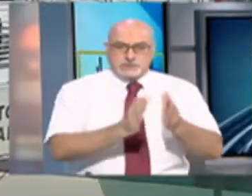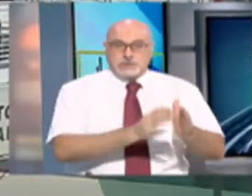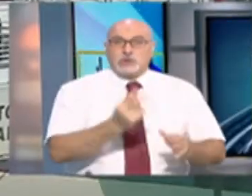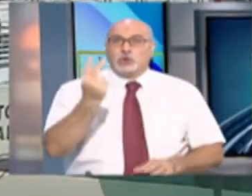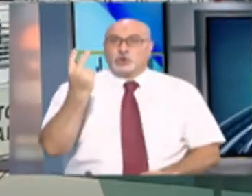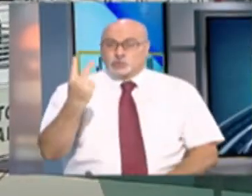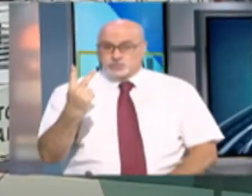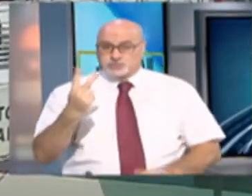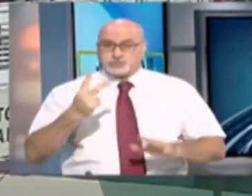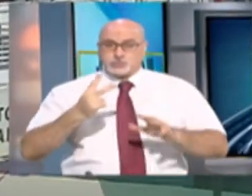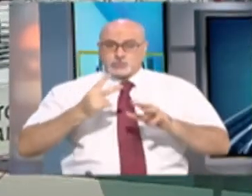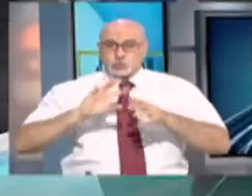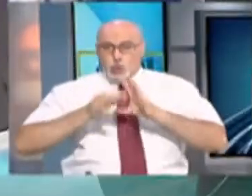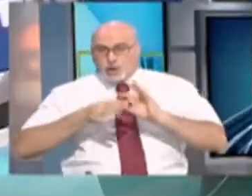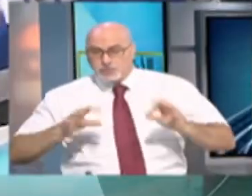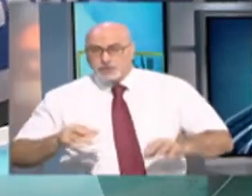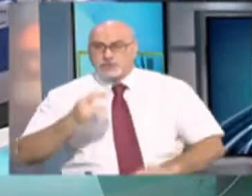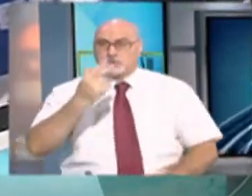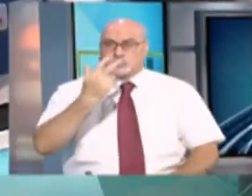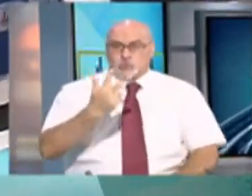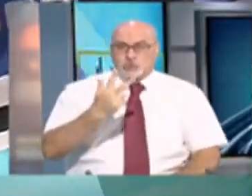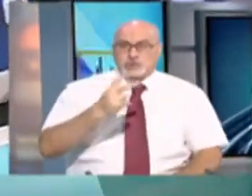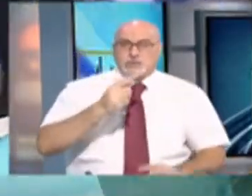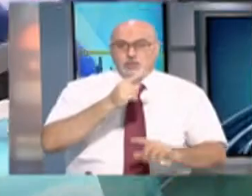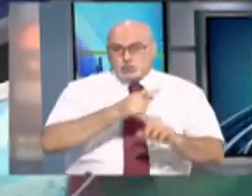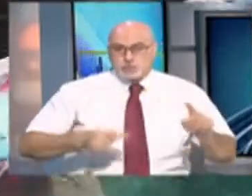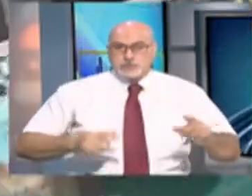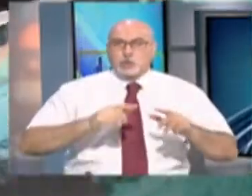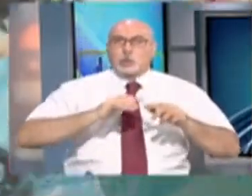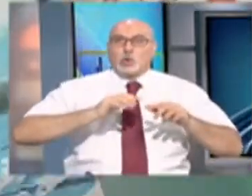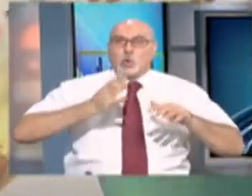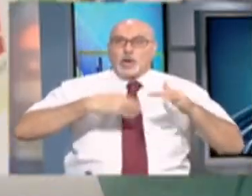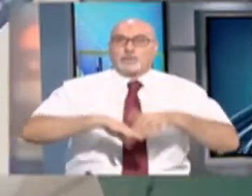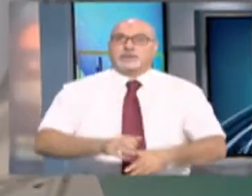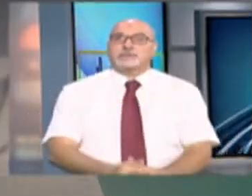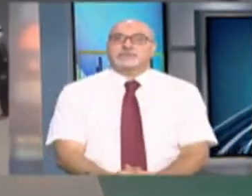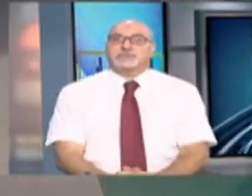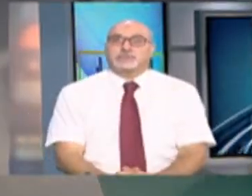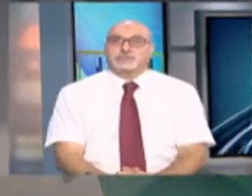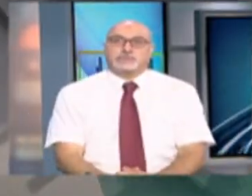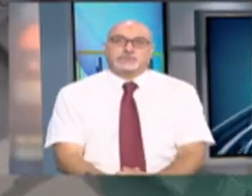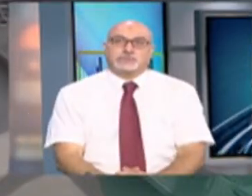منهما أولمبيان والثالث شبه أولمبي.